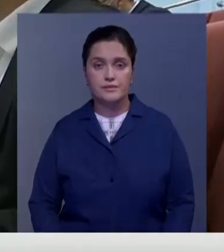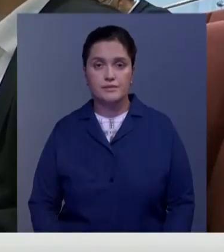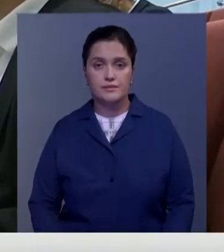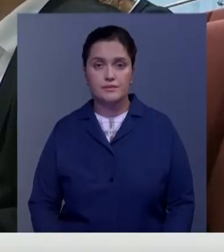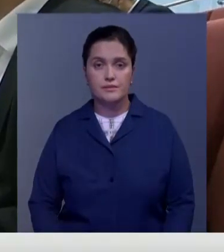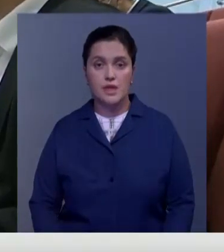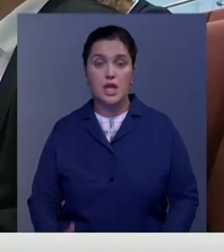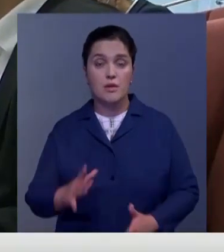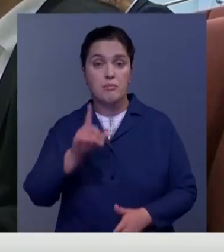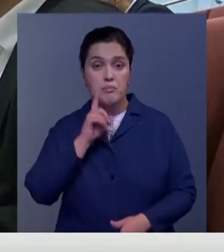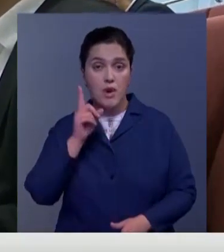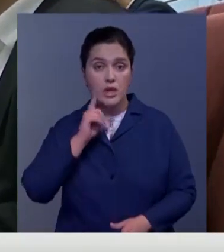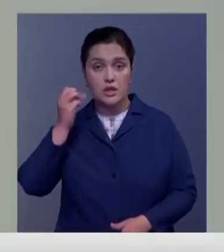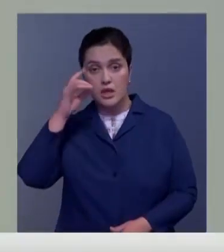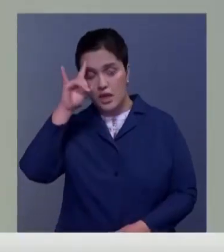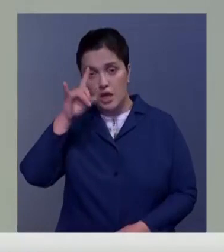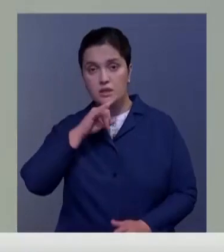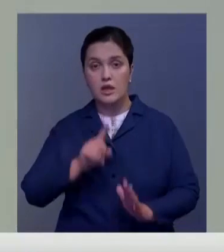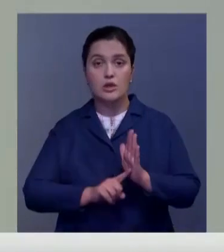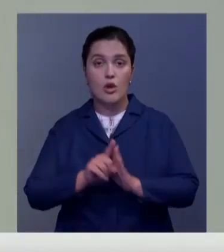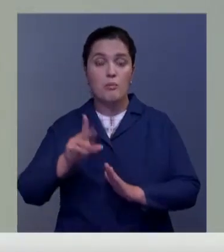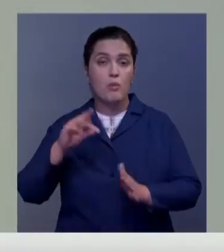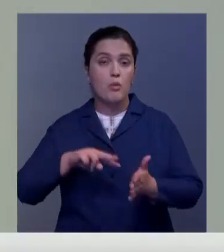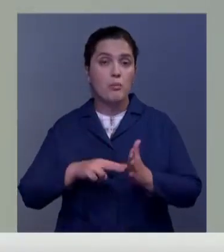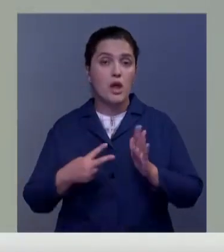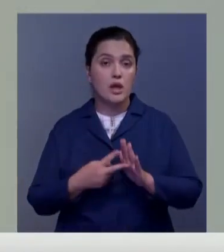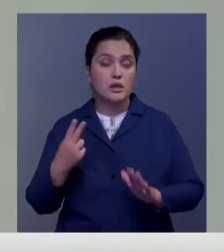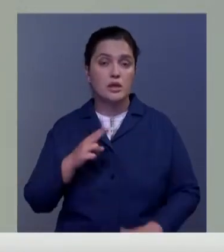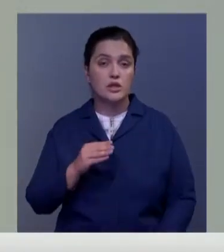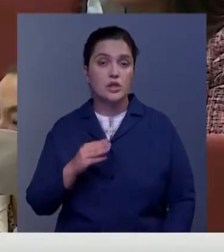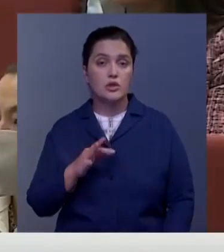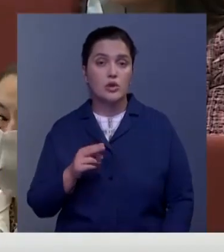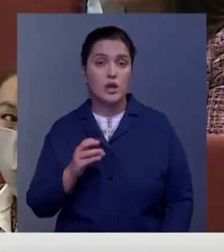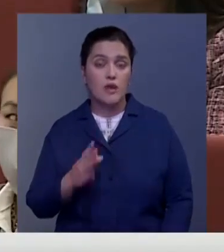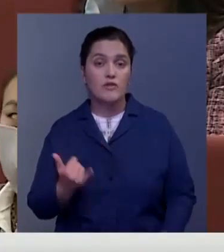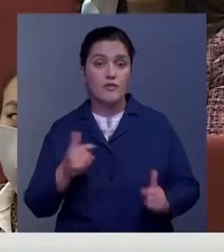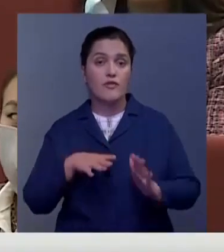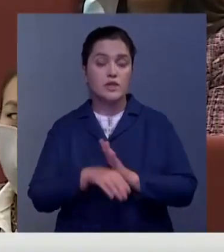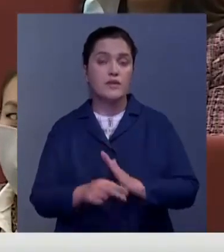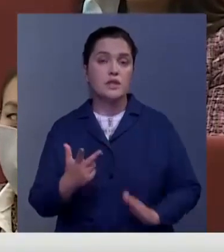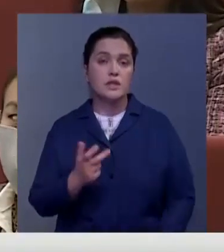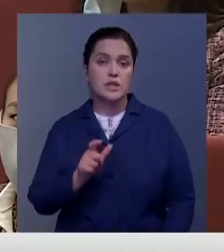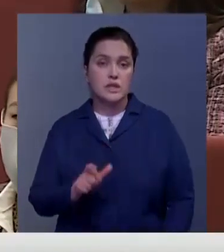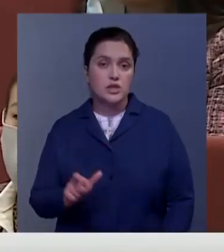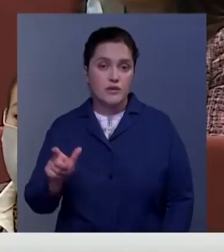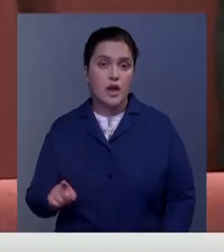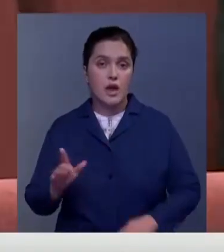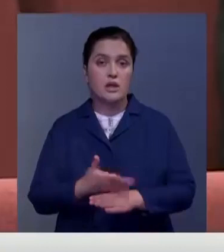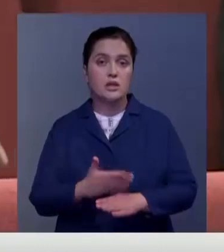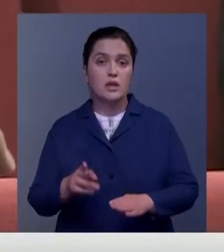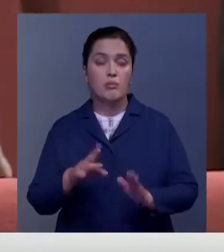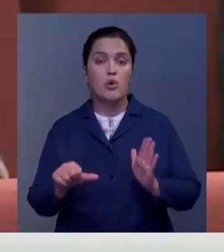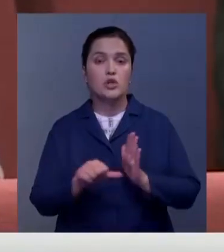Напомню, формирование резерва молодых и талантливых казахстанцев началось по инициативе Касым-Жомарта Токаева. На сегодня в него вошли 300 человек.